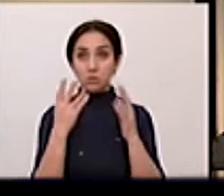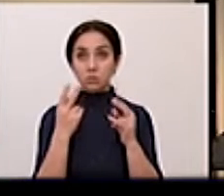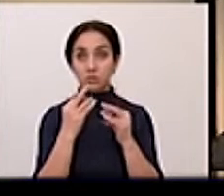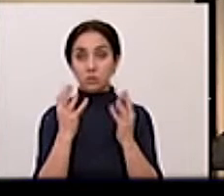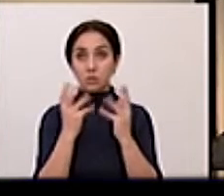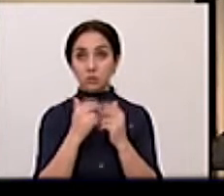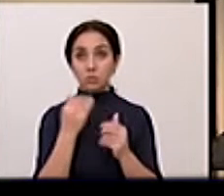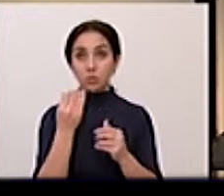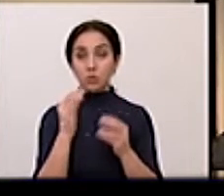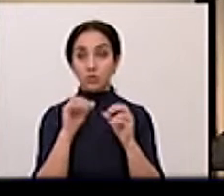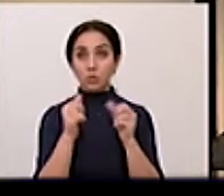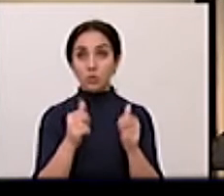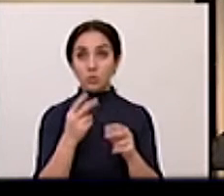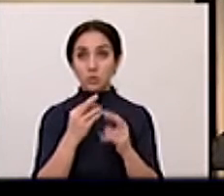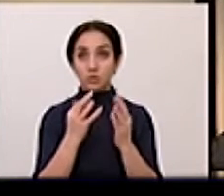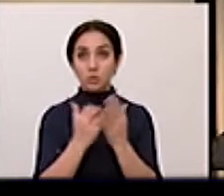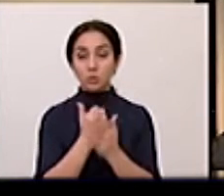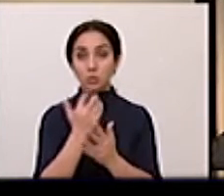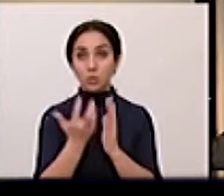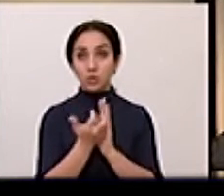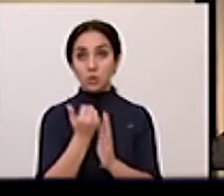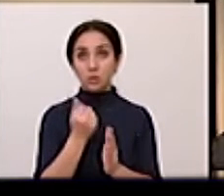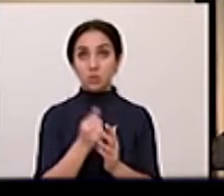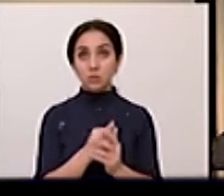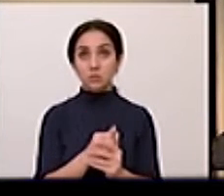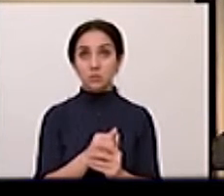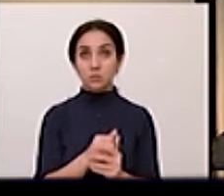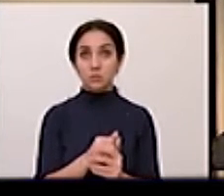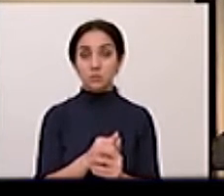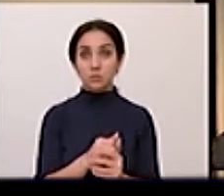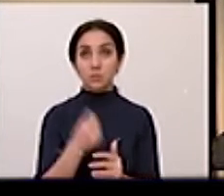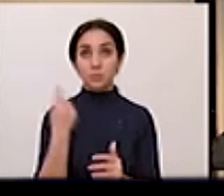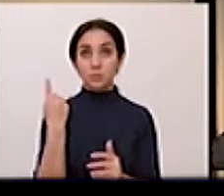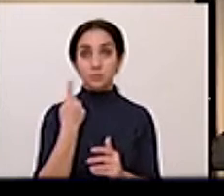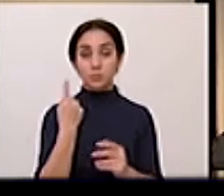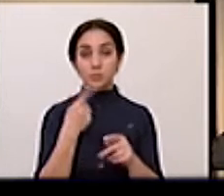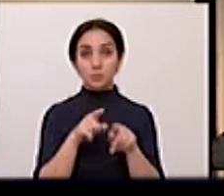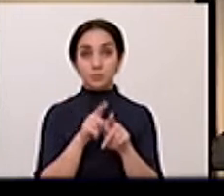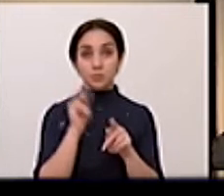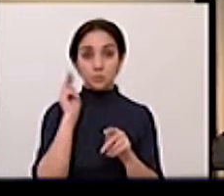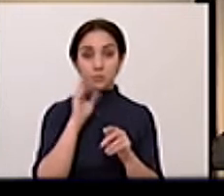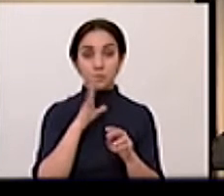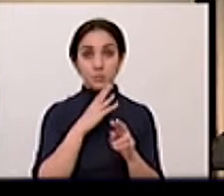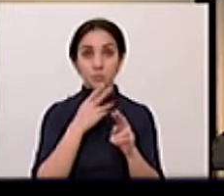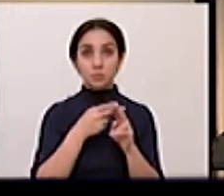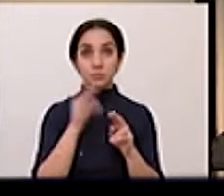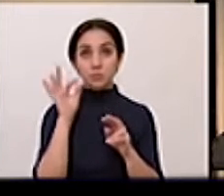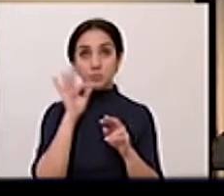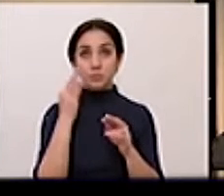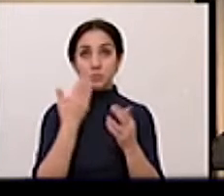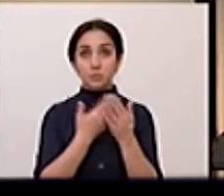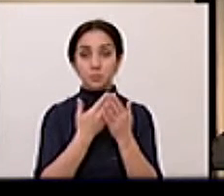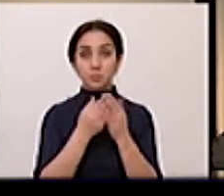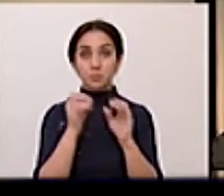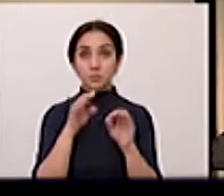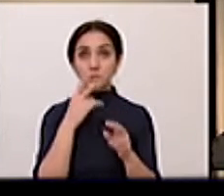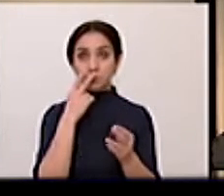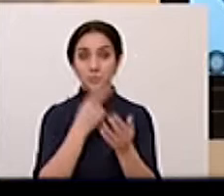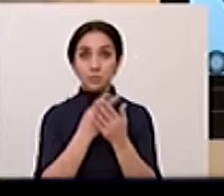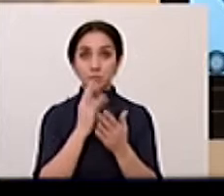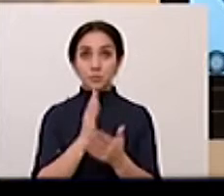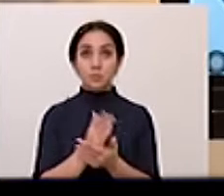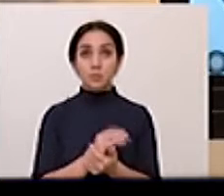hisoblash formulasini topib oldik. Endi esa o'rganganlarimizga doir masalalar yechimini ko'rib